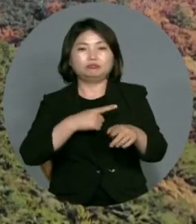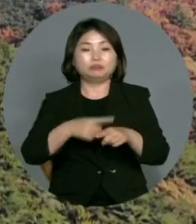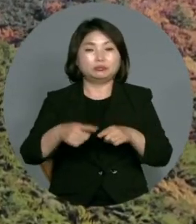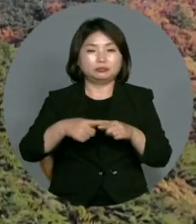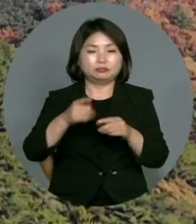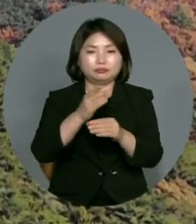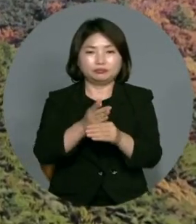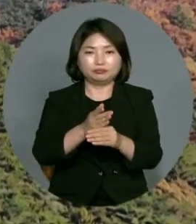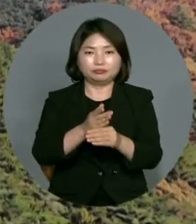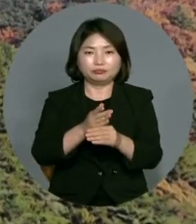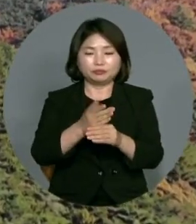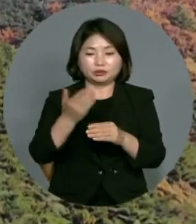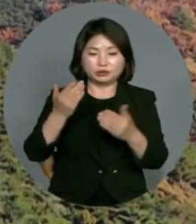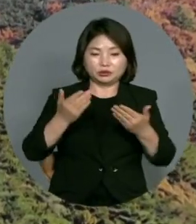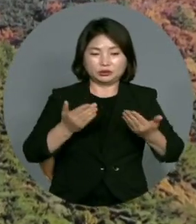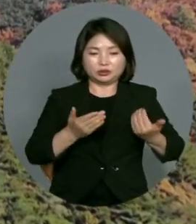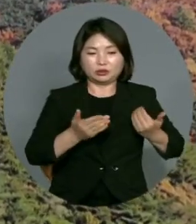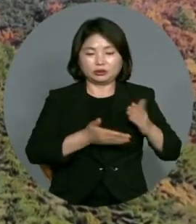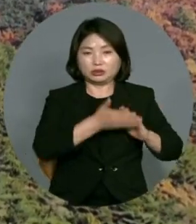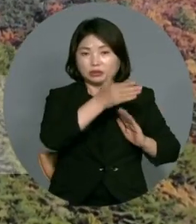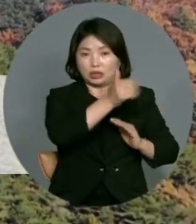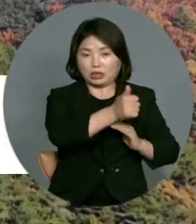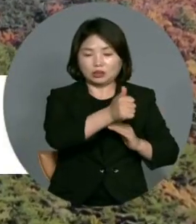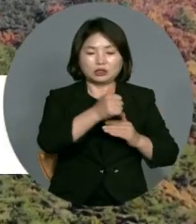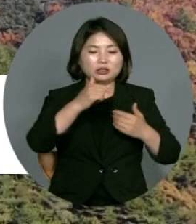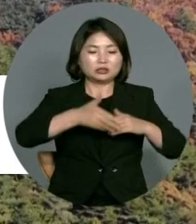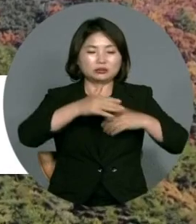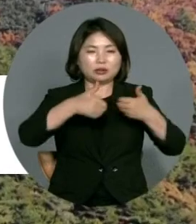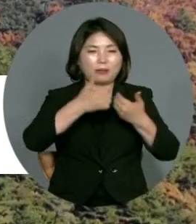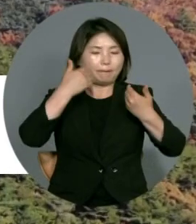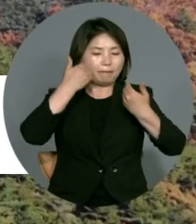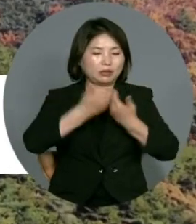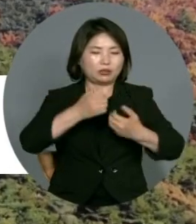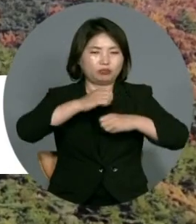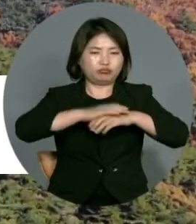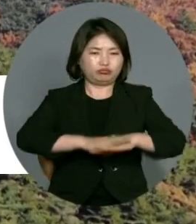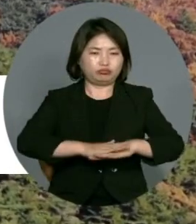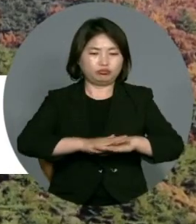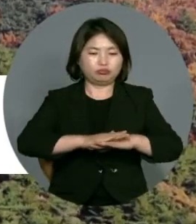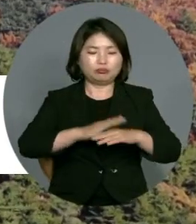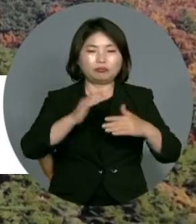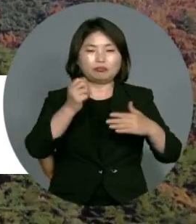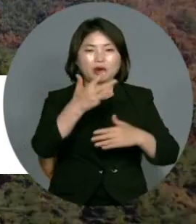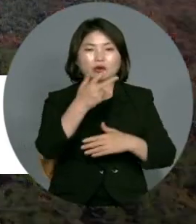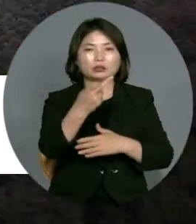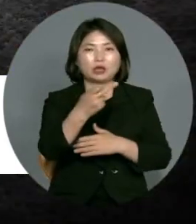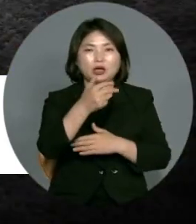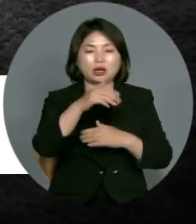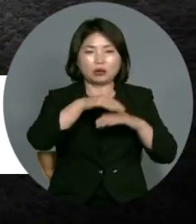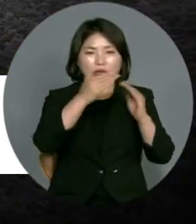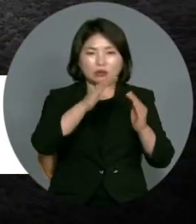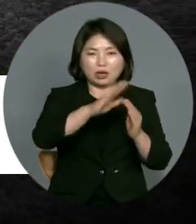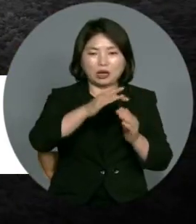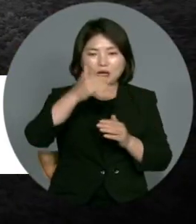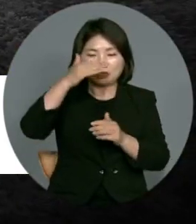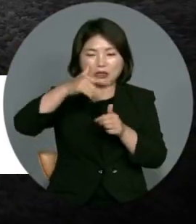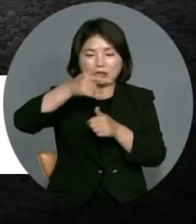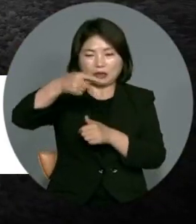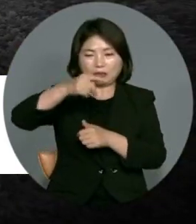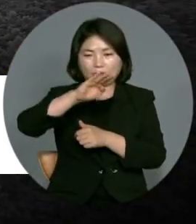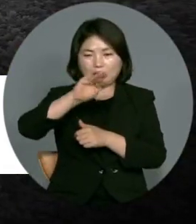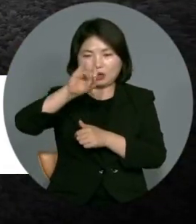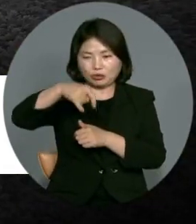나옵니다. 전임시장 때 시민사회의 반대로 개발이 무산된 팔공산 낙타봉과 갓바위,